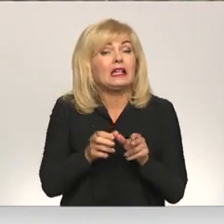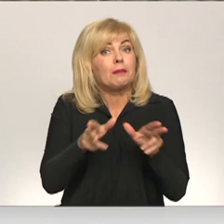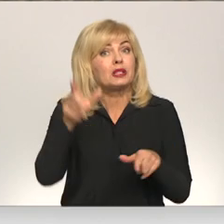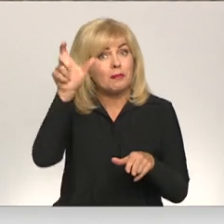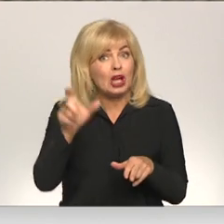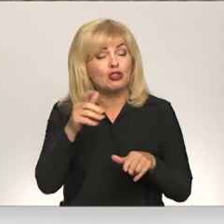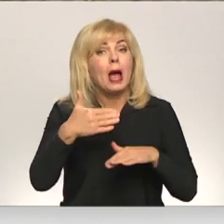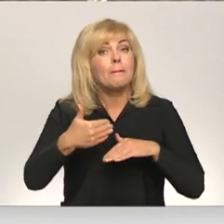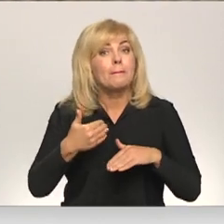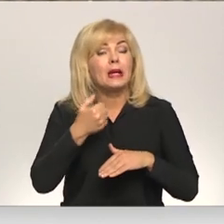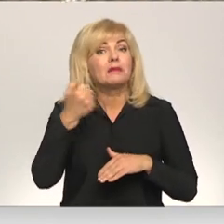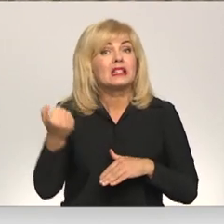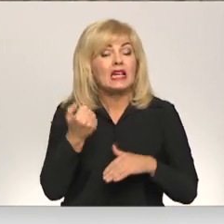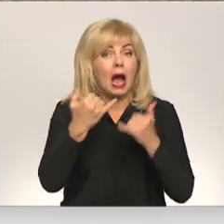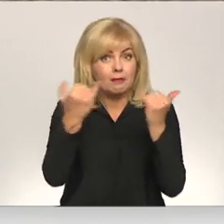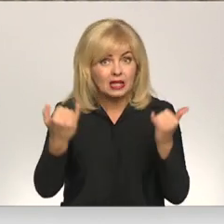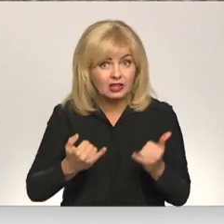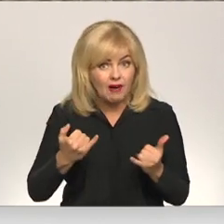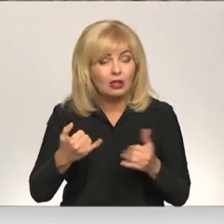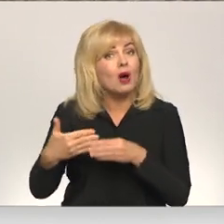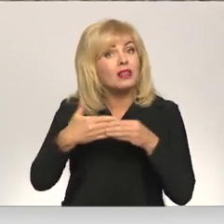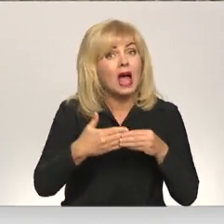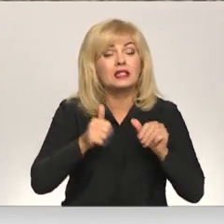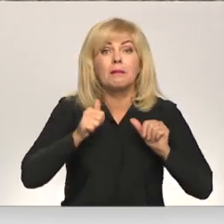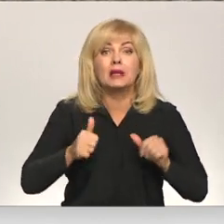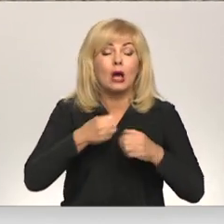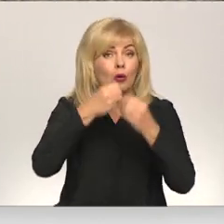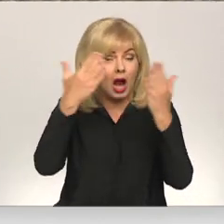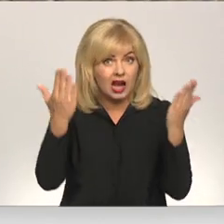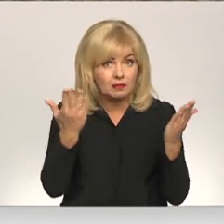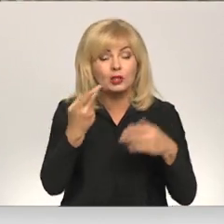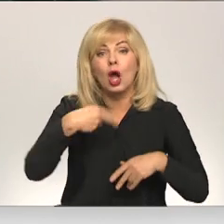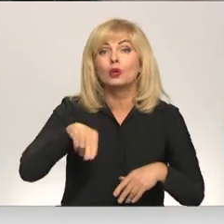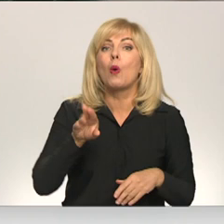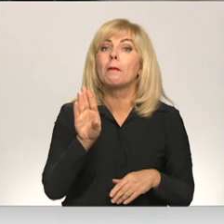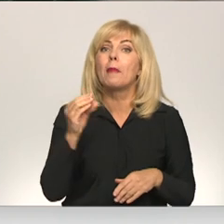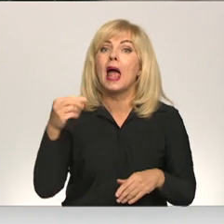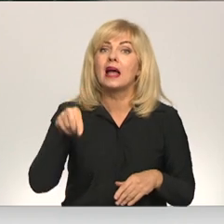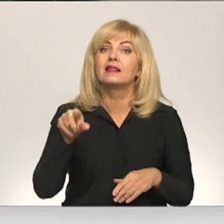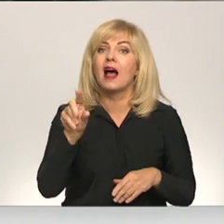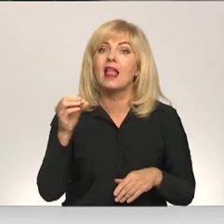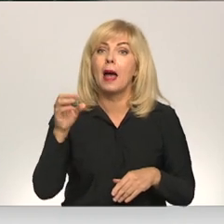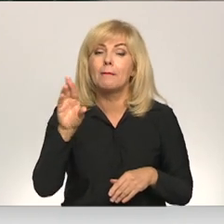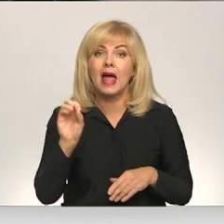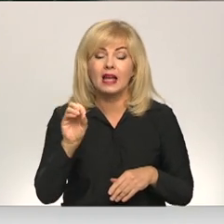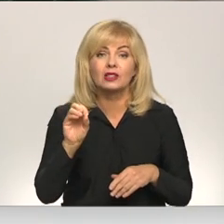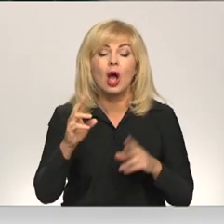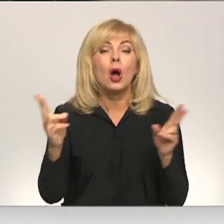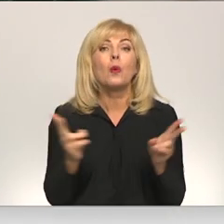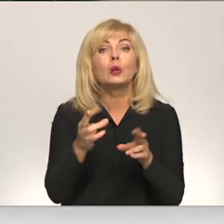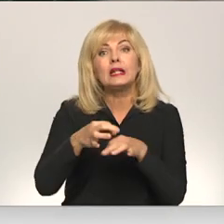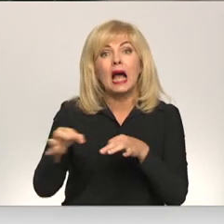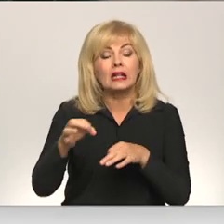pirms Ziemassvētkiem viņš dodas saņemt miera gaismu, kas atceļojas no Betlēmes. Šī uguntiņa tiek iedegta